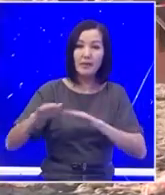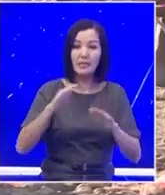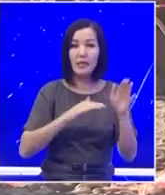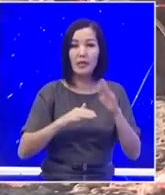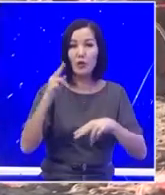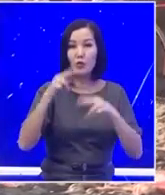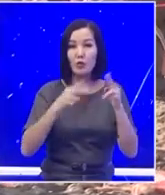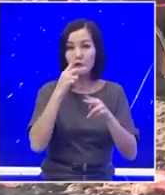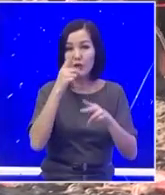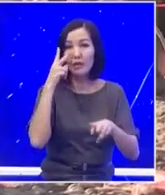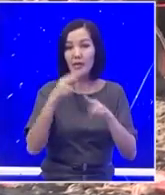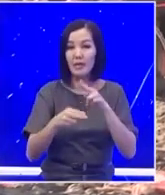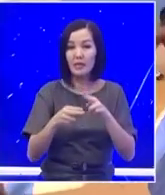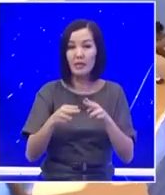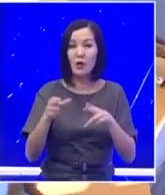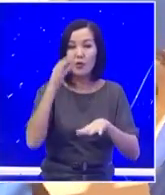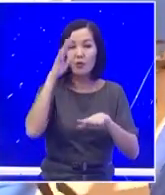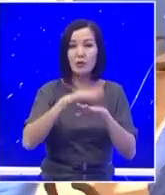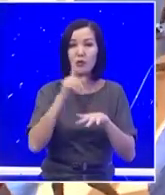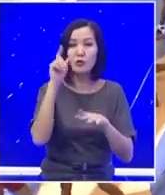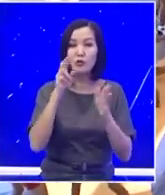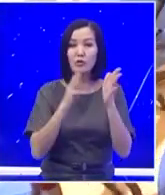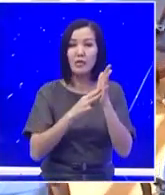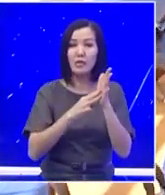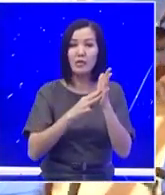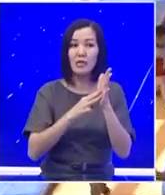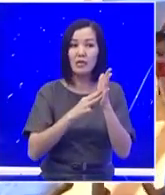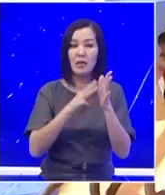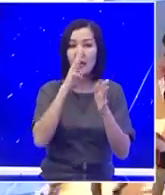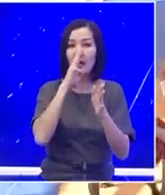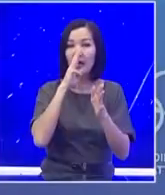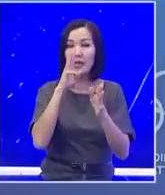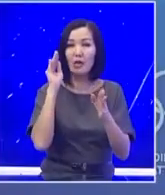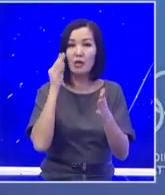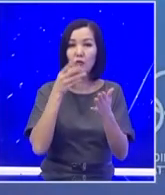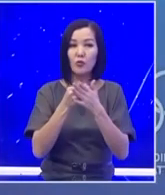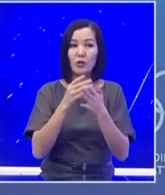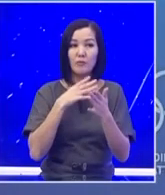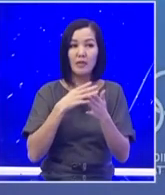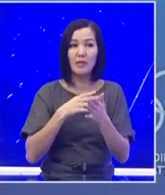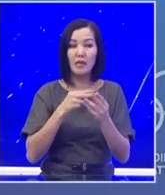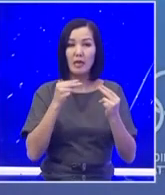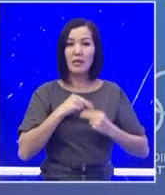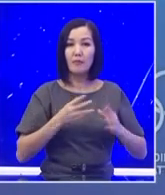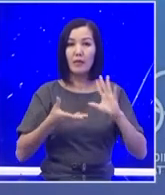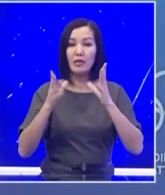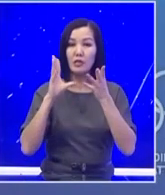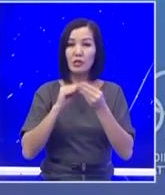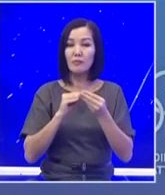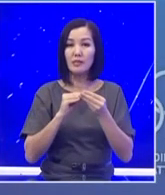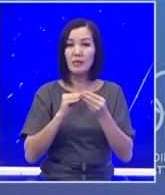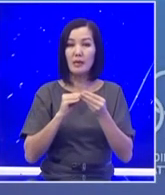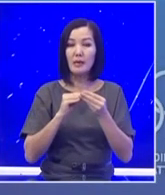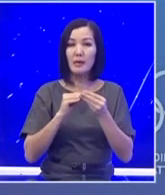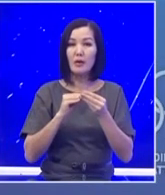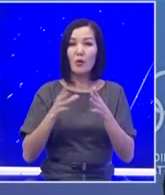аяқталмақ. Облыс әкімінің тікелей қолдауымен 108 үздік спортшыға айлық ақы төленіп келеді. Еңбегінің жемісі осындай кезде бағалап,